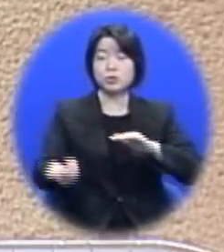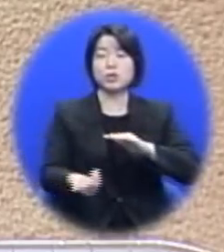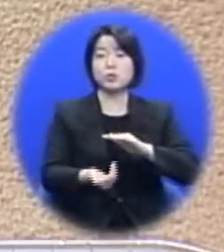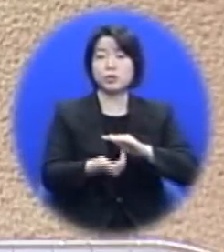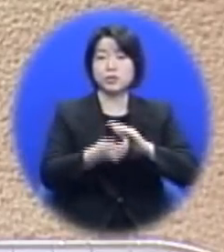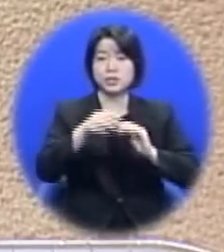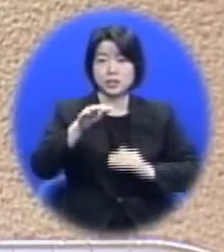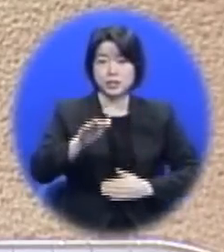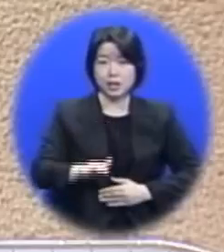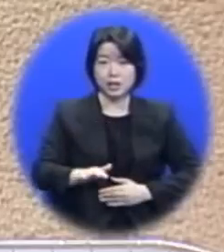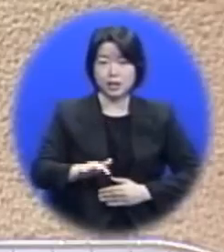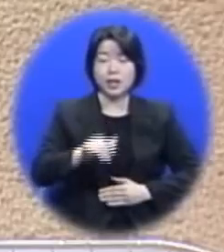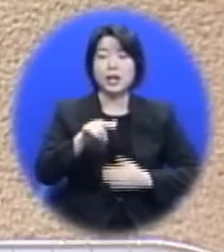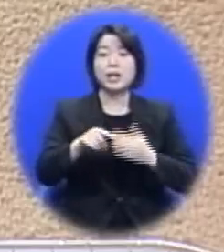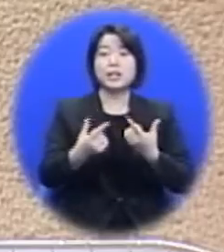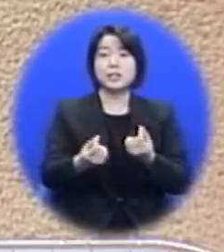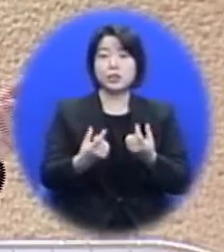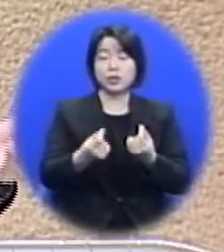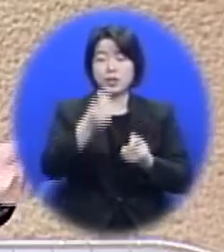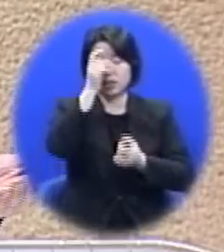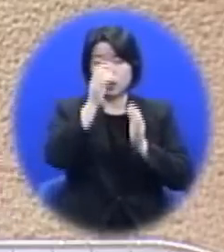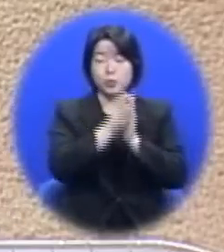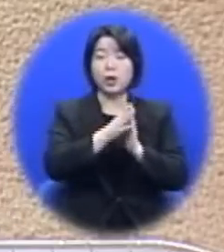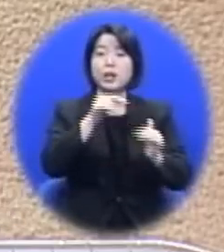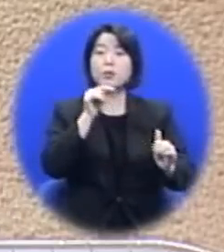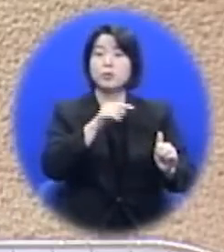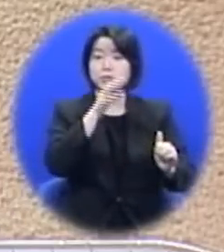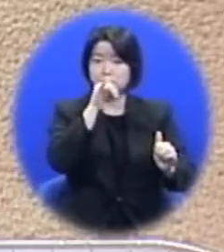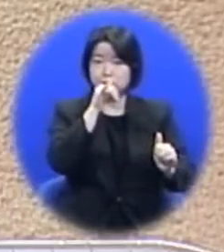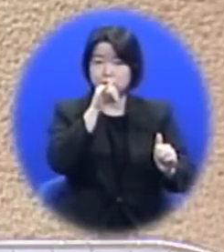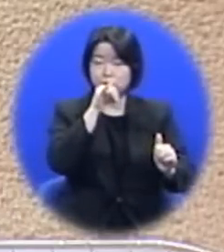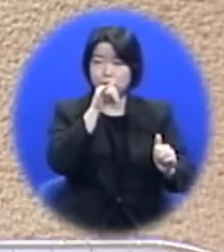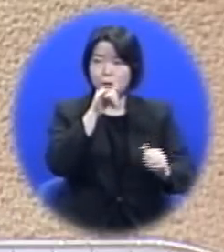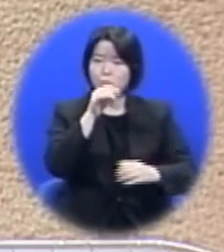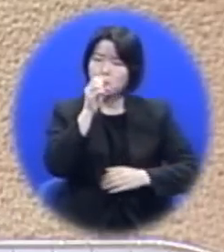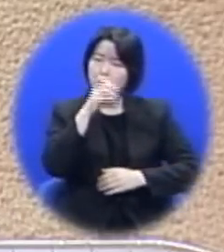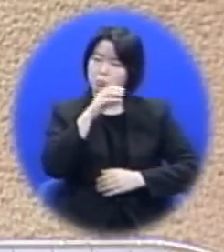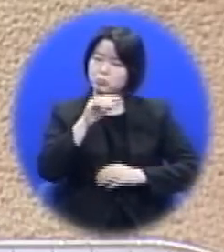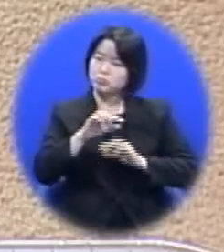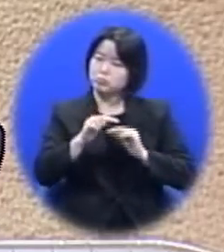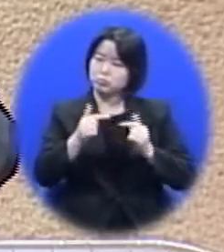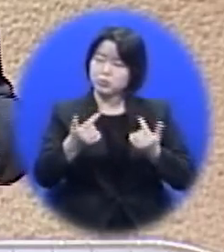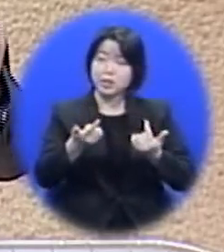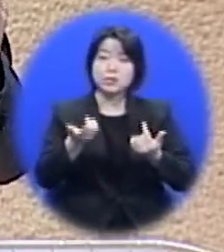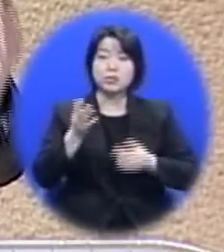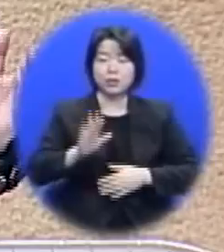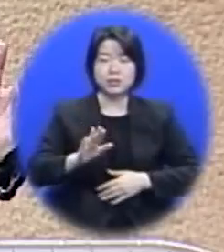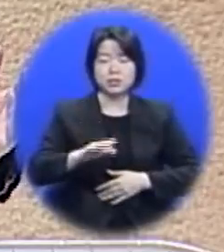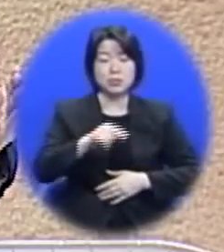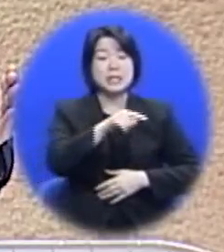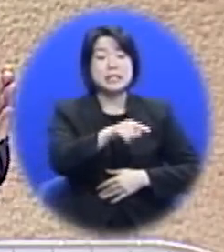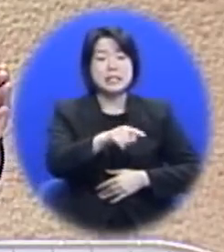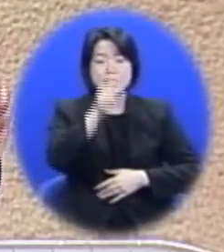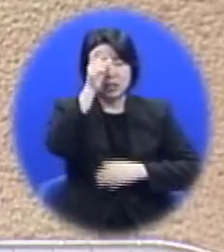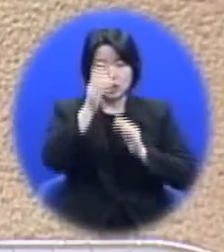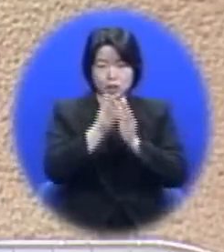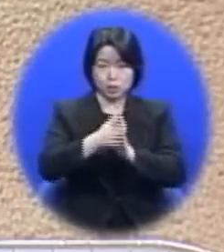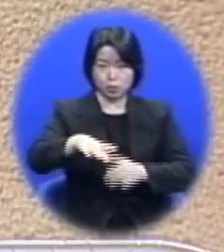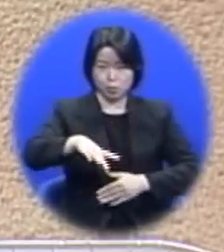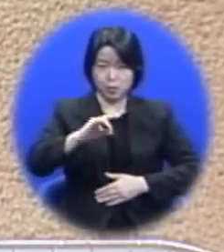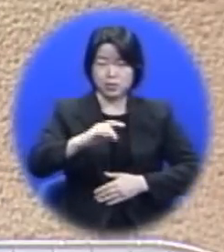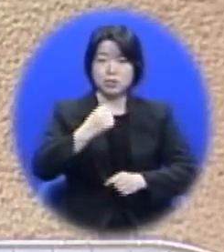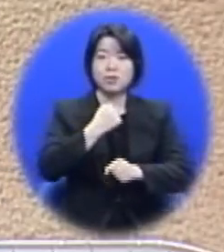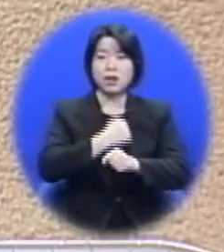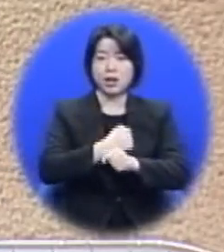기도하라고 하셨습니다. 얼핏 보면 뭐 별거 아닌 것 같은 이야기지만 이 기도부터 먼저 하라고